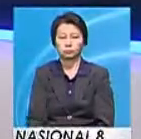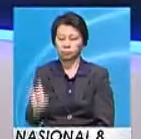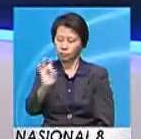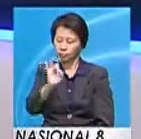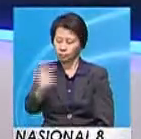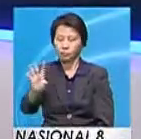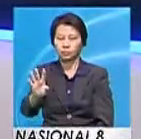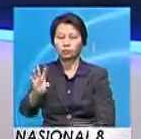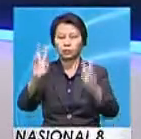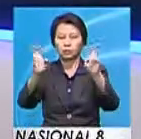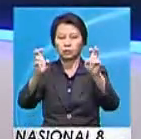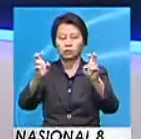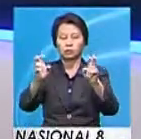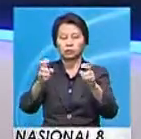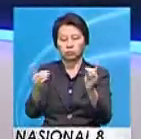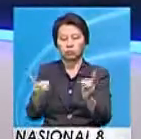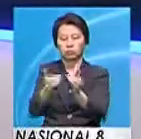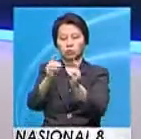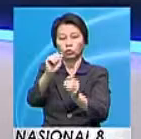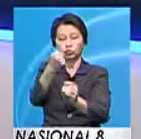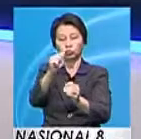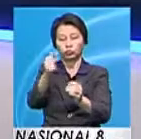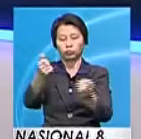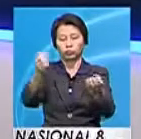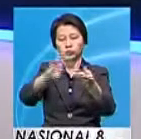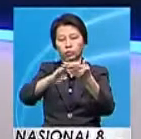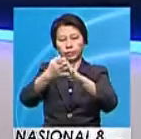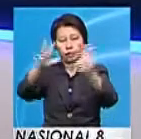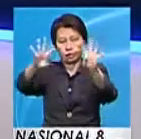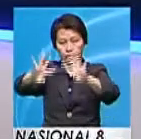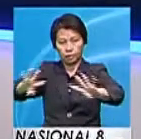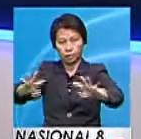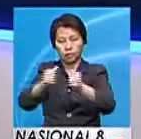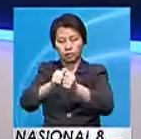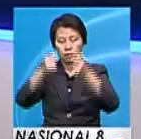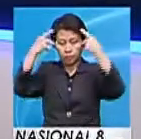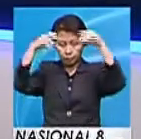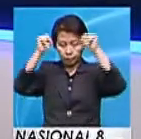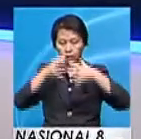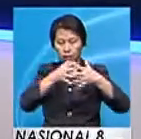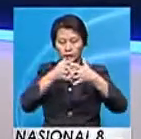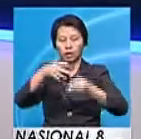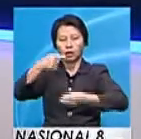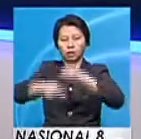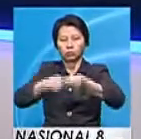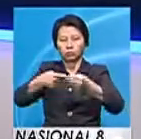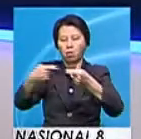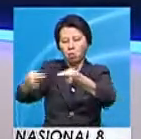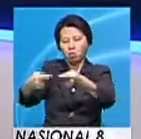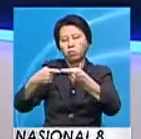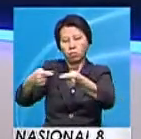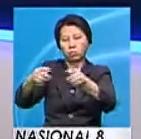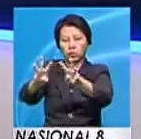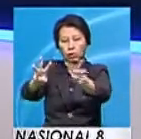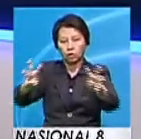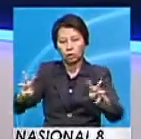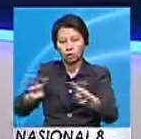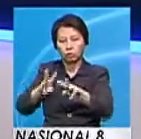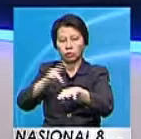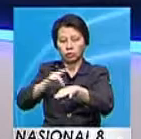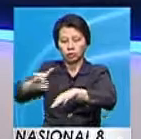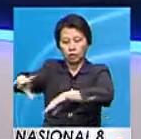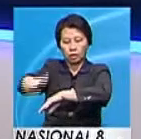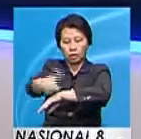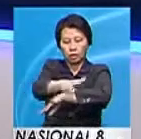Satu lagi isu yang mendominasi pertemuan 10 pemimpin komuniti ASEAN bersama Presiden Obama ialah tentang pertikaian di wilayah maritim Laut